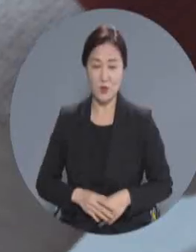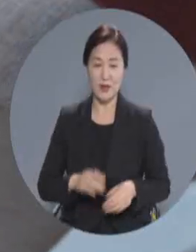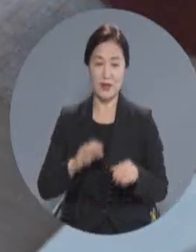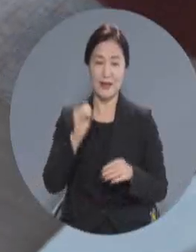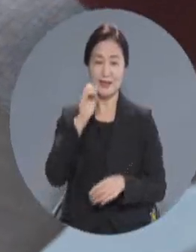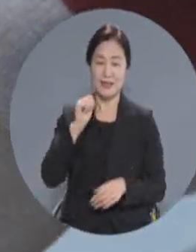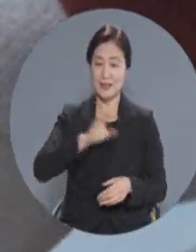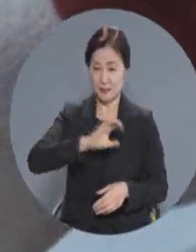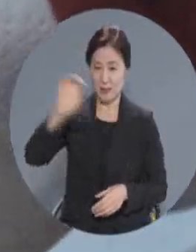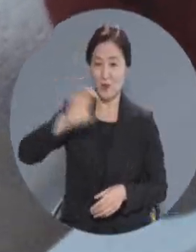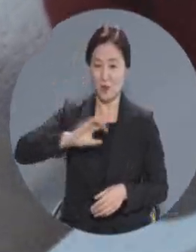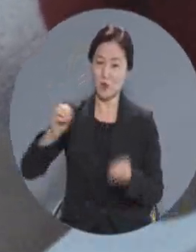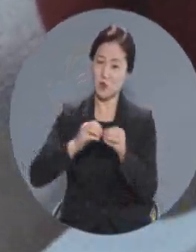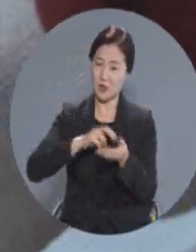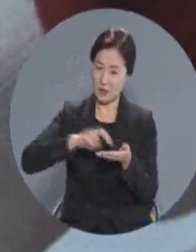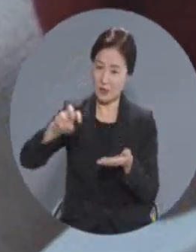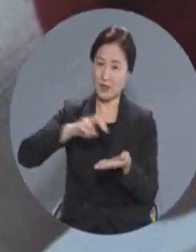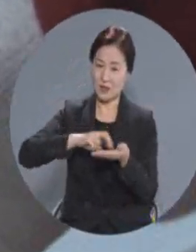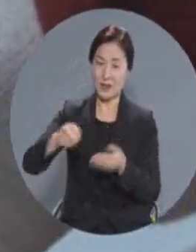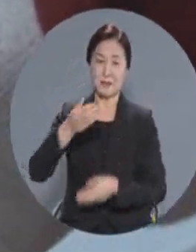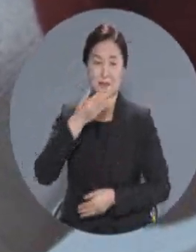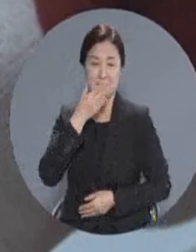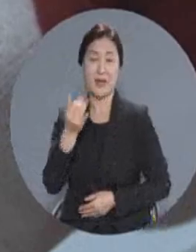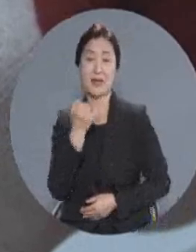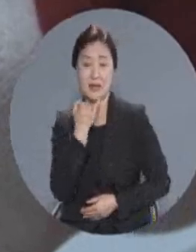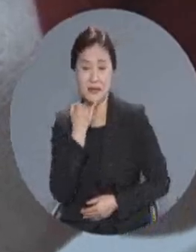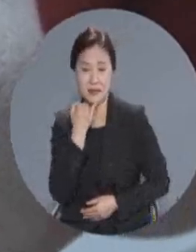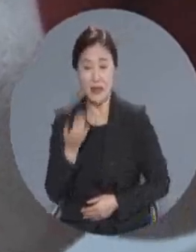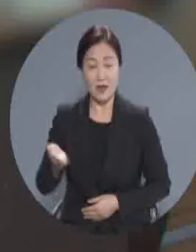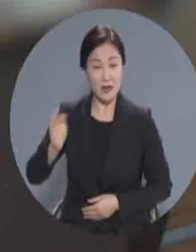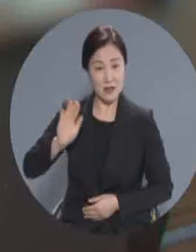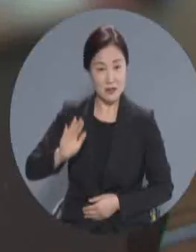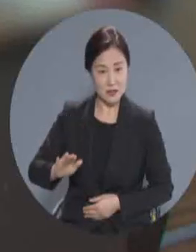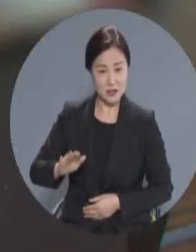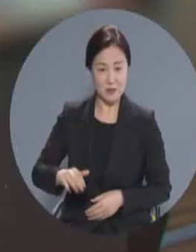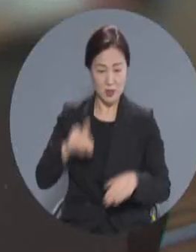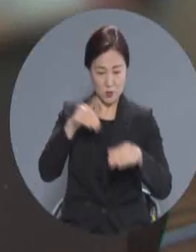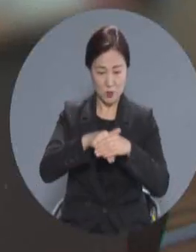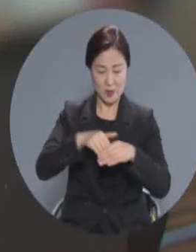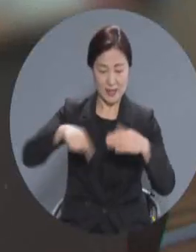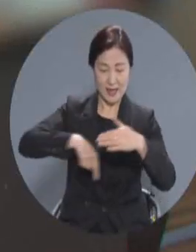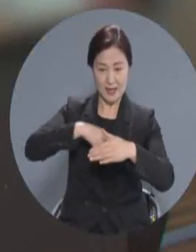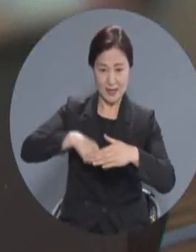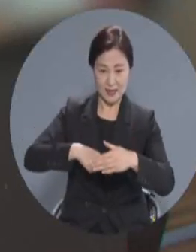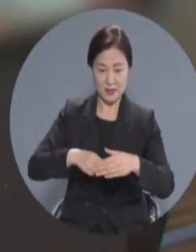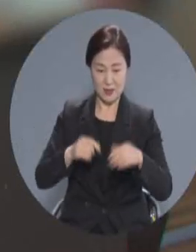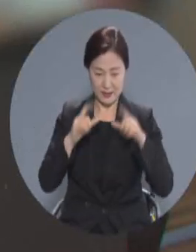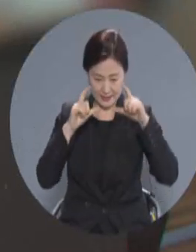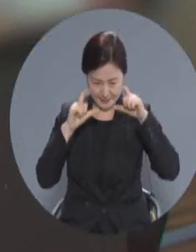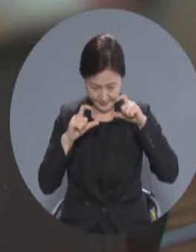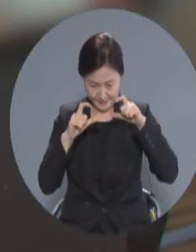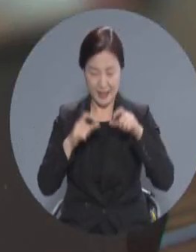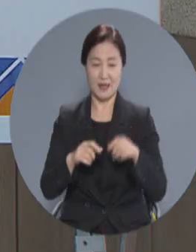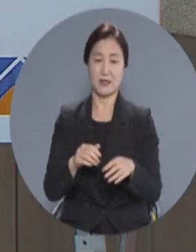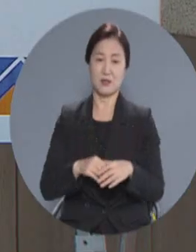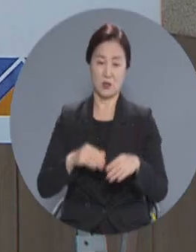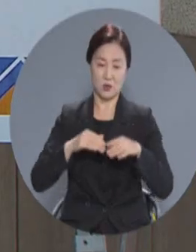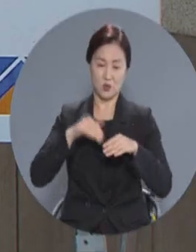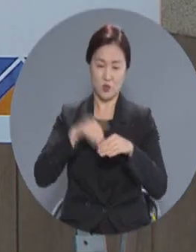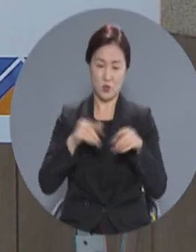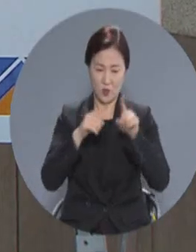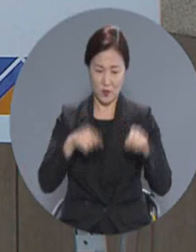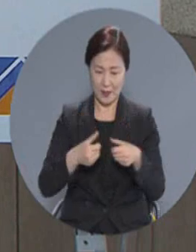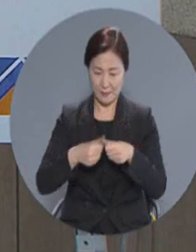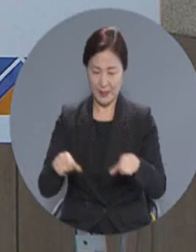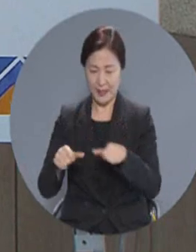SNS에 올리거나 문자 메시지 등을 통해 전송하는 것은 가능하지만 기표소 안에서 투표용지를 직접 촬영하거나